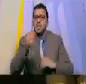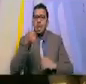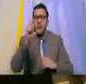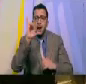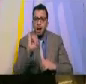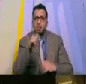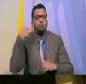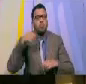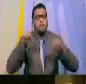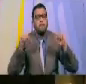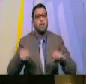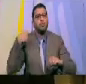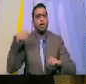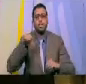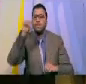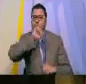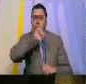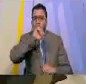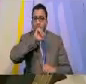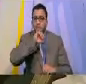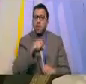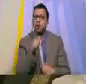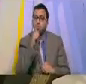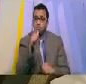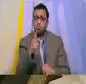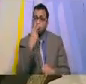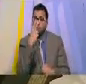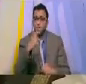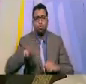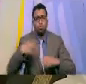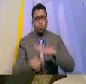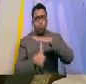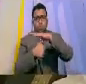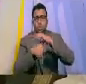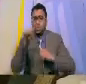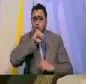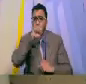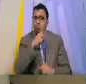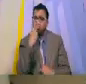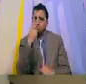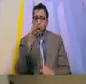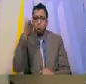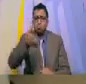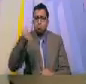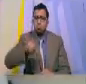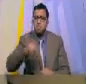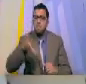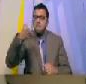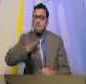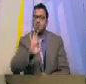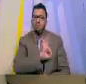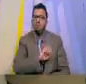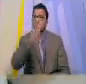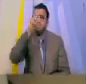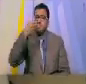رئيس مكتب سمو الحاكم في الشارقه هذا واعرب صاحب السمو حاكم الشارقه خلال زيارته مجلس عزاء الشهيد عن